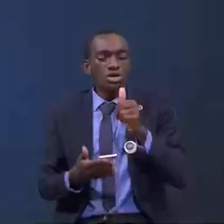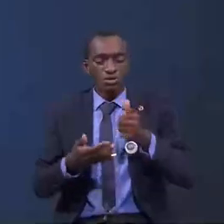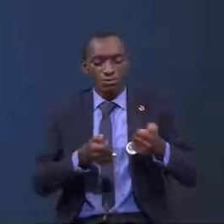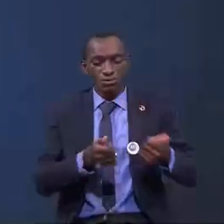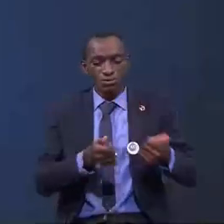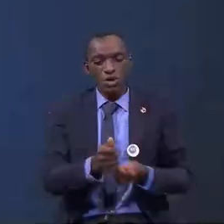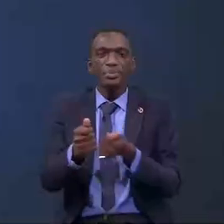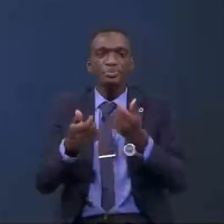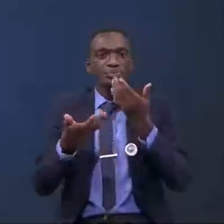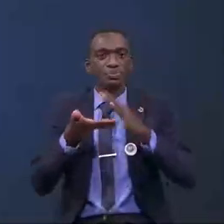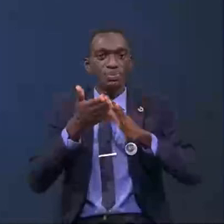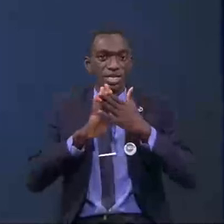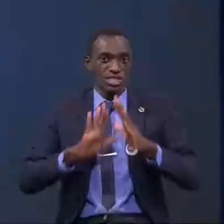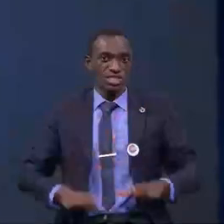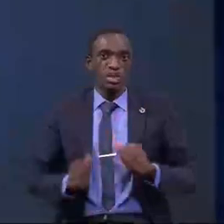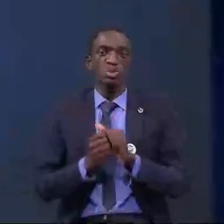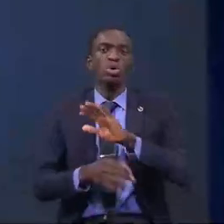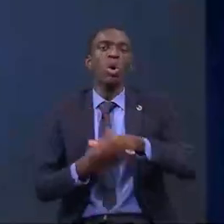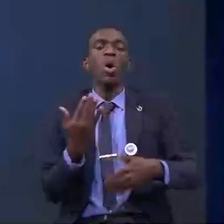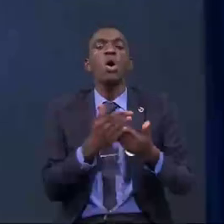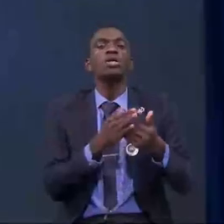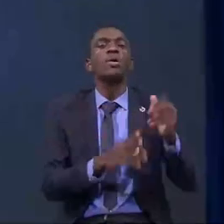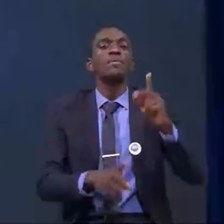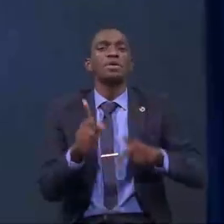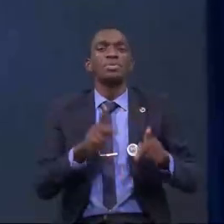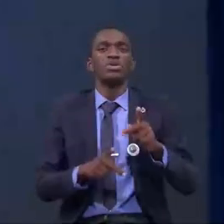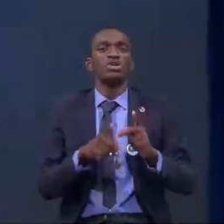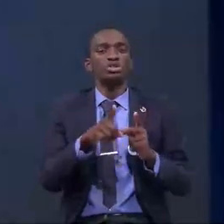et tu ne recherches pas la paix avec tous les hommes.